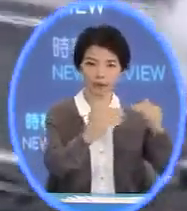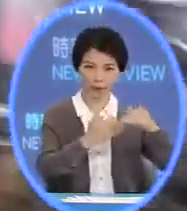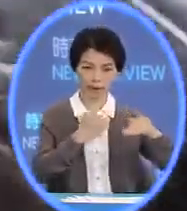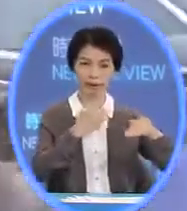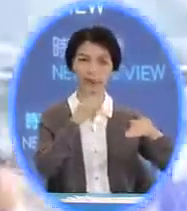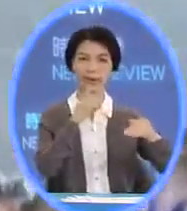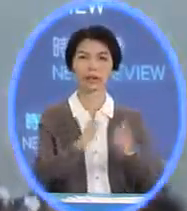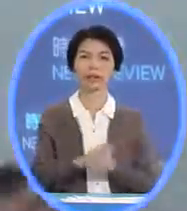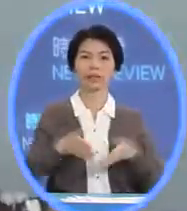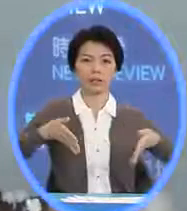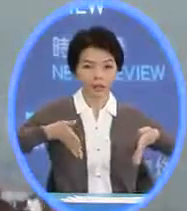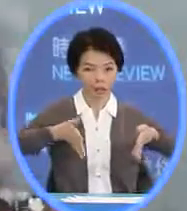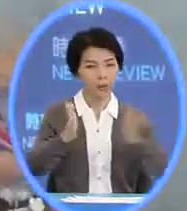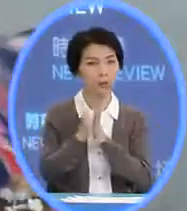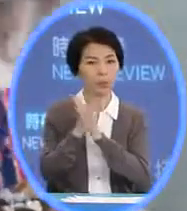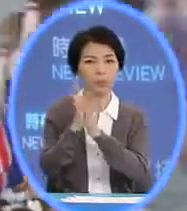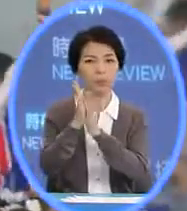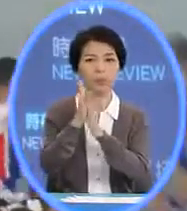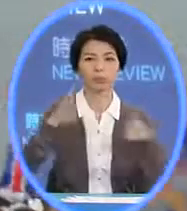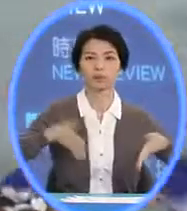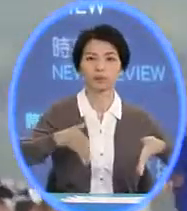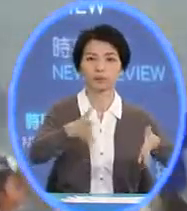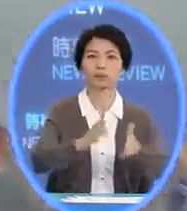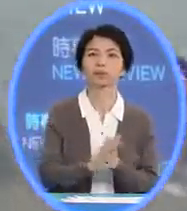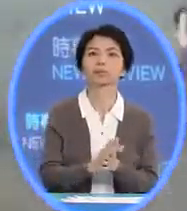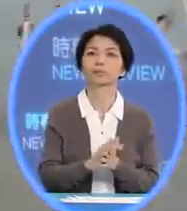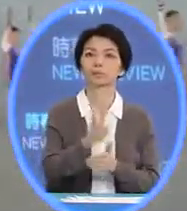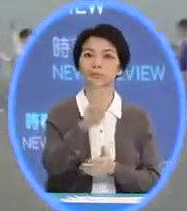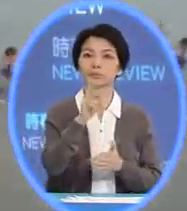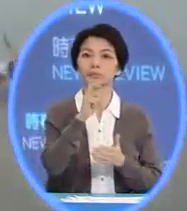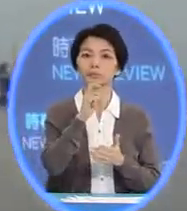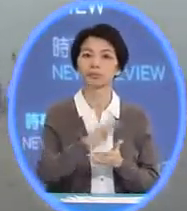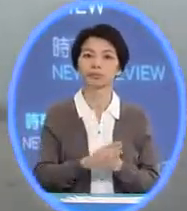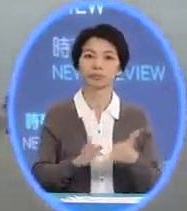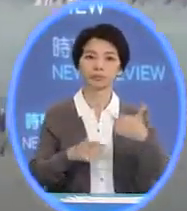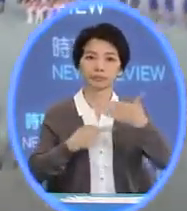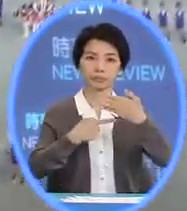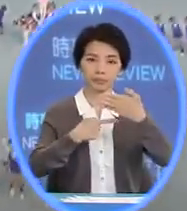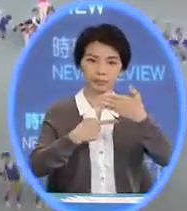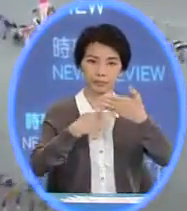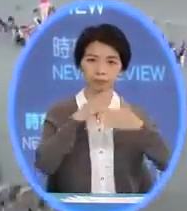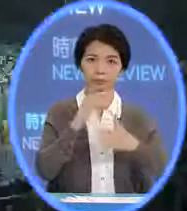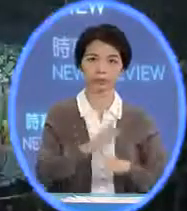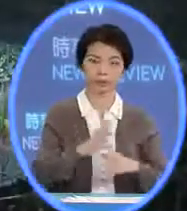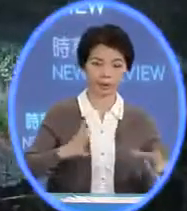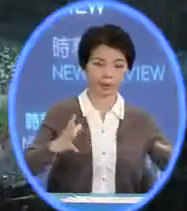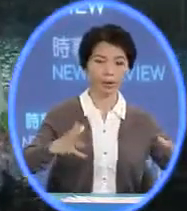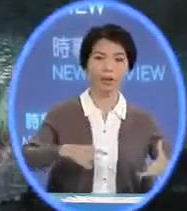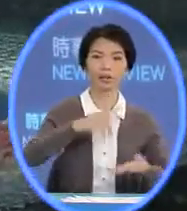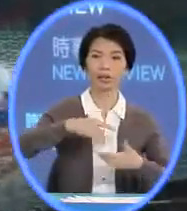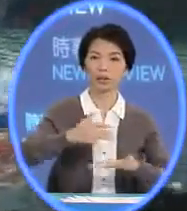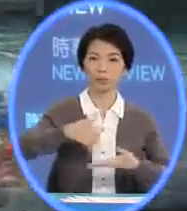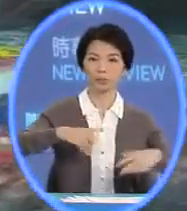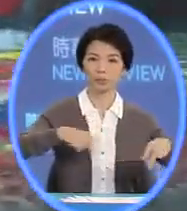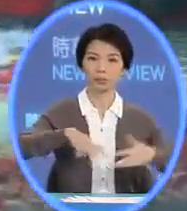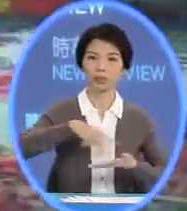民眾亦都沿途夾道歡送。较早前，文在寅同金正恩在平壤五一体育场观看大型团体操表演，并且